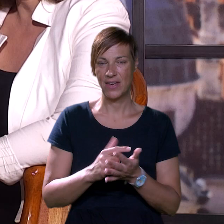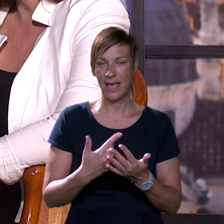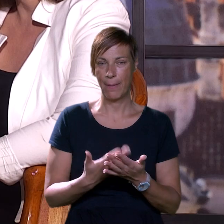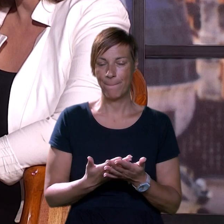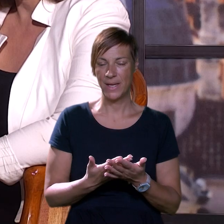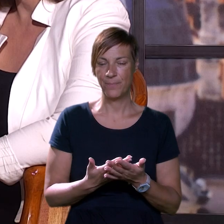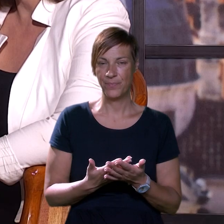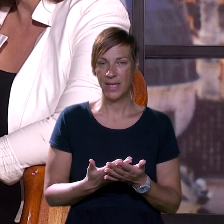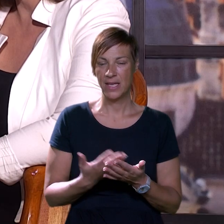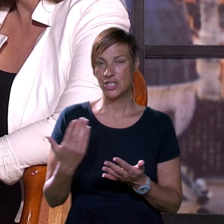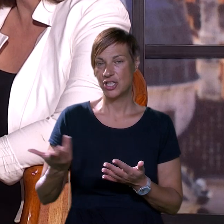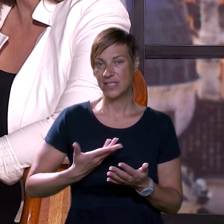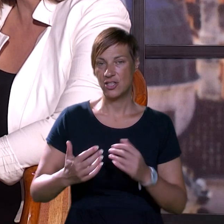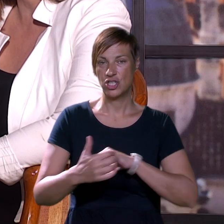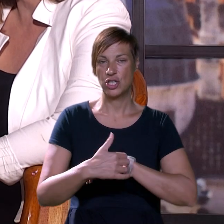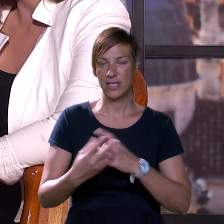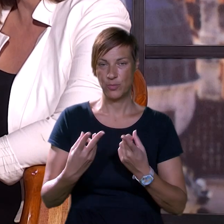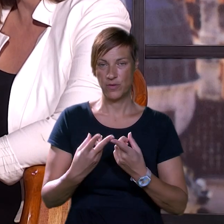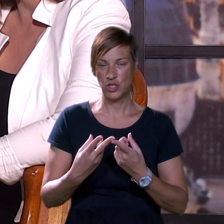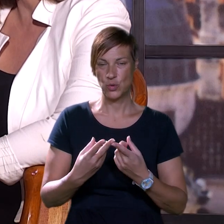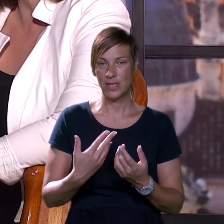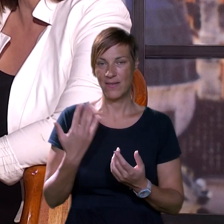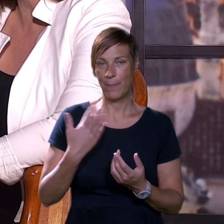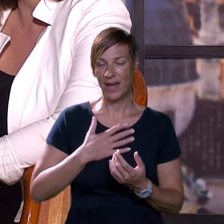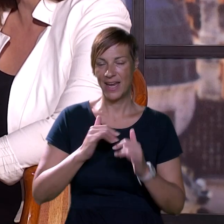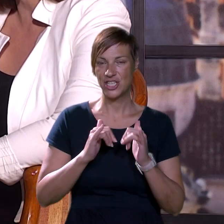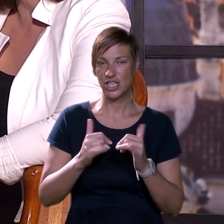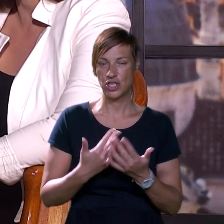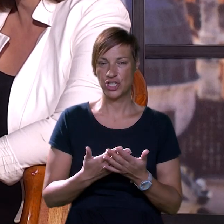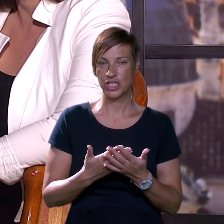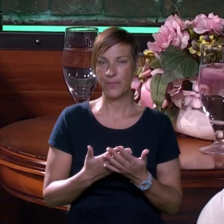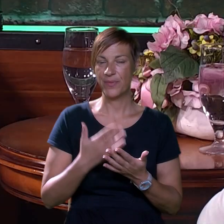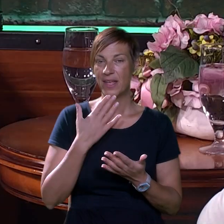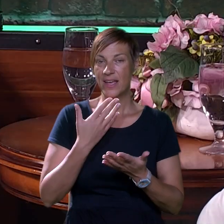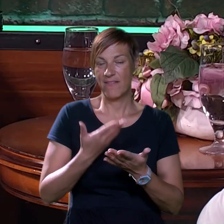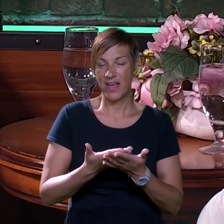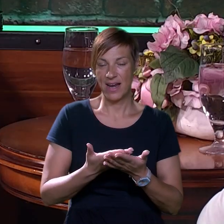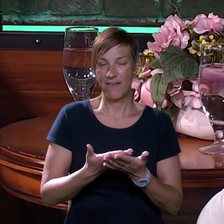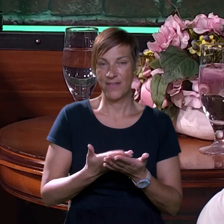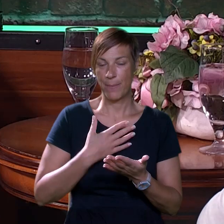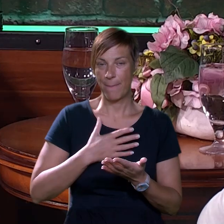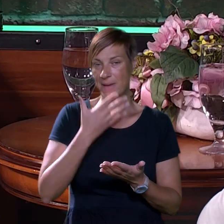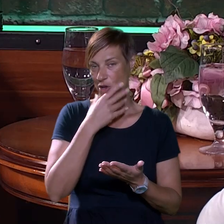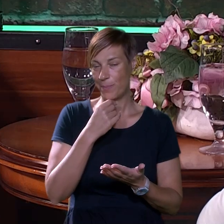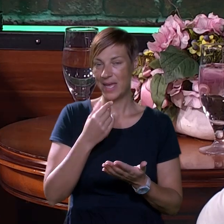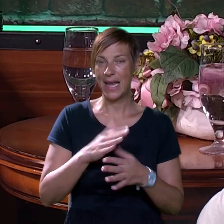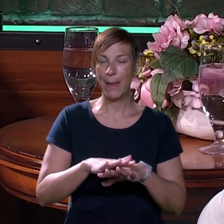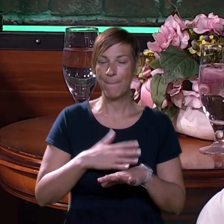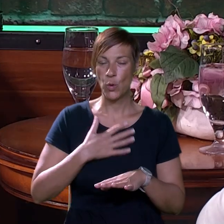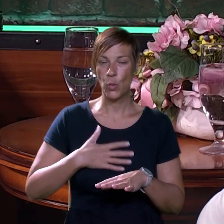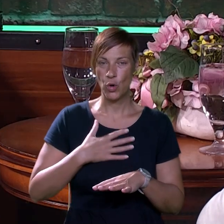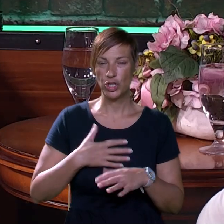vrijeme i što ste došli u studiju Dubrovačke televizije, bili naša gošća. Hvala vama, baš mi je bilo